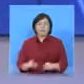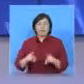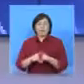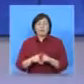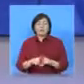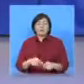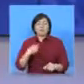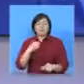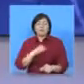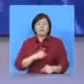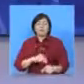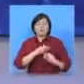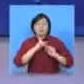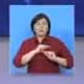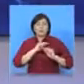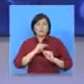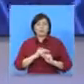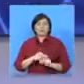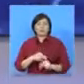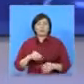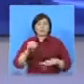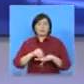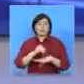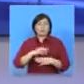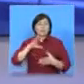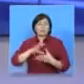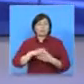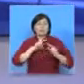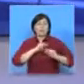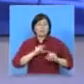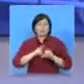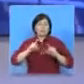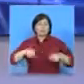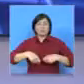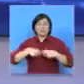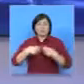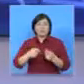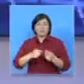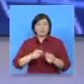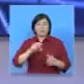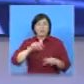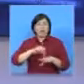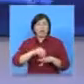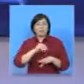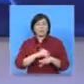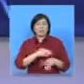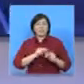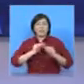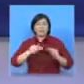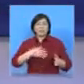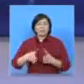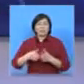Также в ходе своего рабочего визита глава региона ознакомился с работой центров «Открытый Акимат» и «Парасат-Жолы» в селе